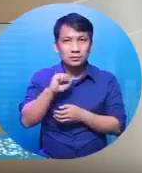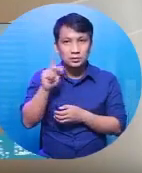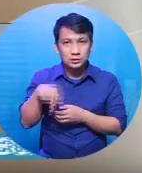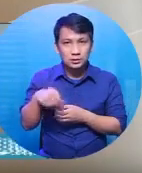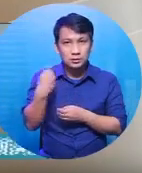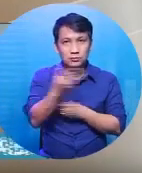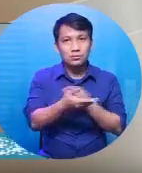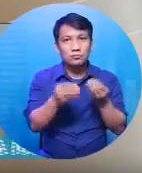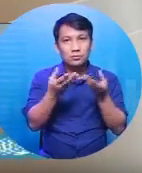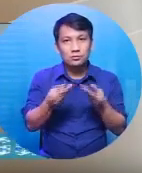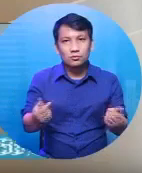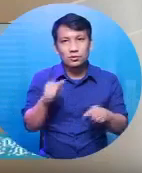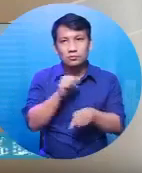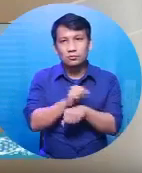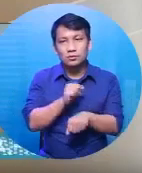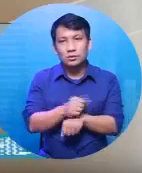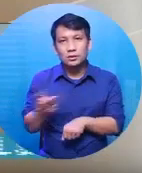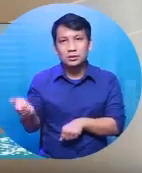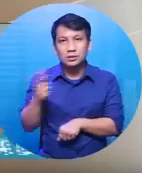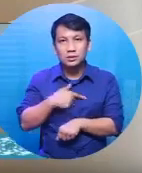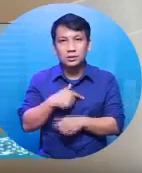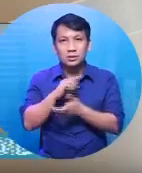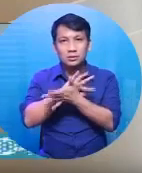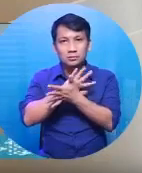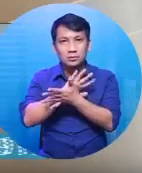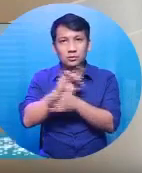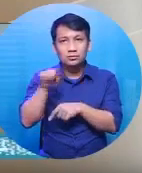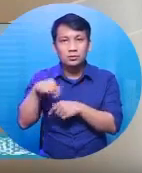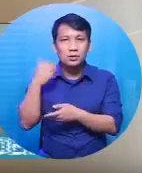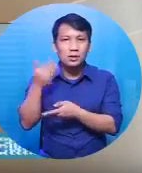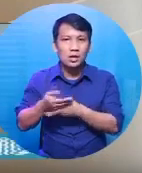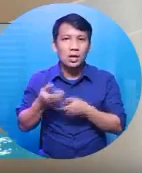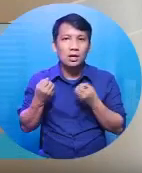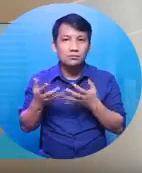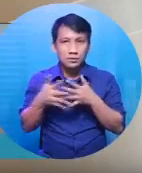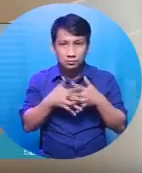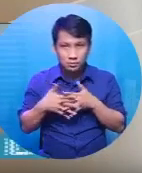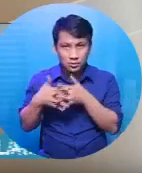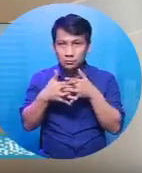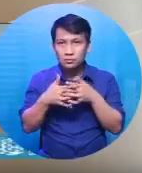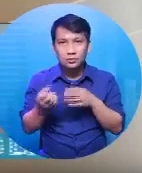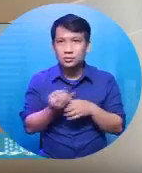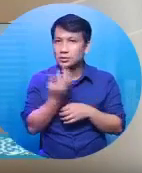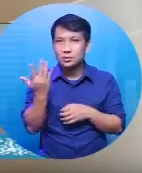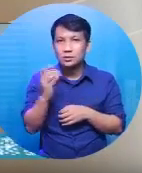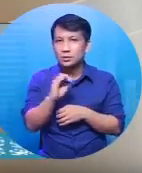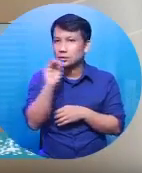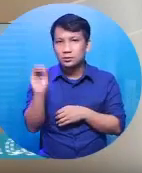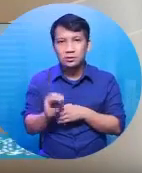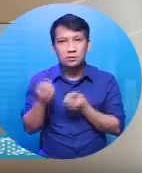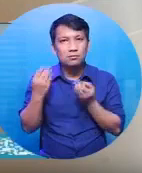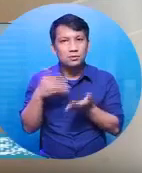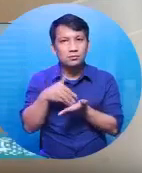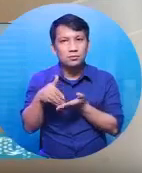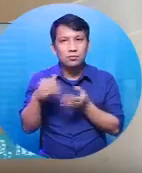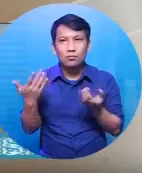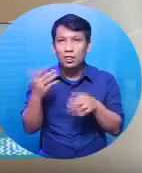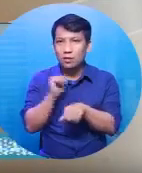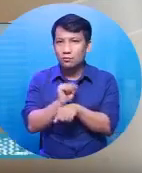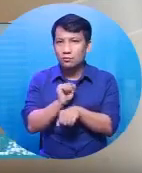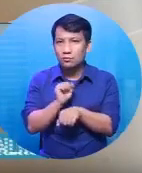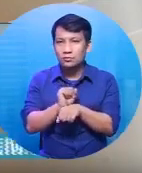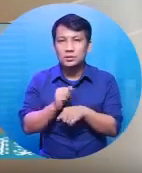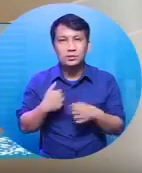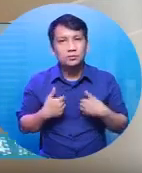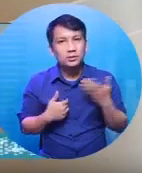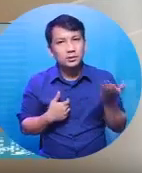ng trabaho. At ito na nga po, dahil may COVID doon, maraming mga Amerikano, ilang porsyento yan, milyon-milyon sa kanila, walang trabaho,